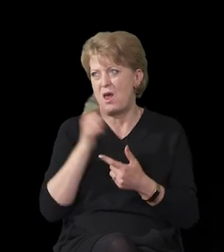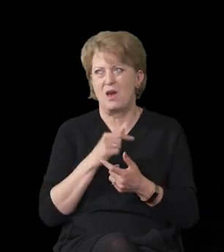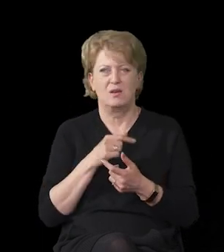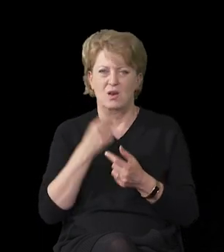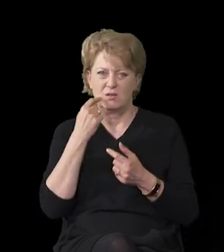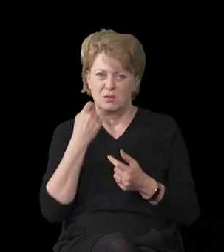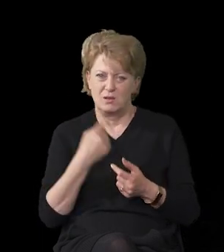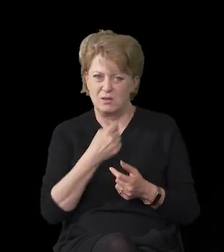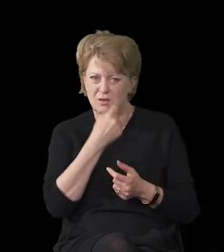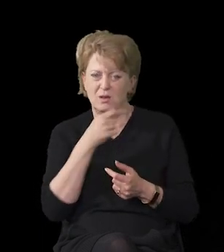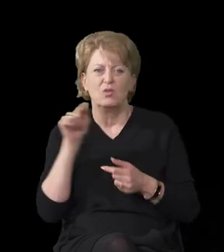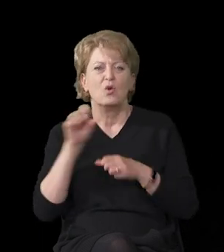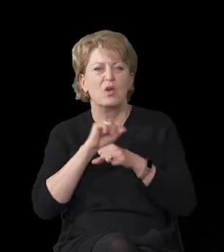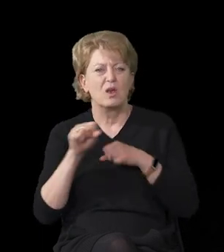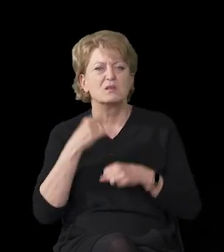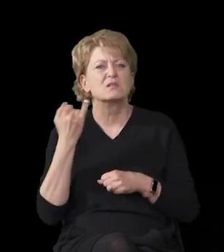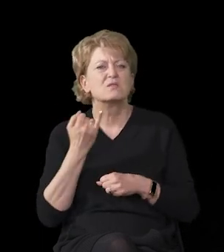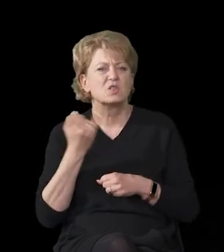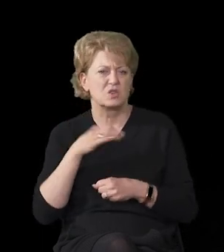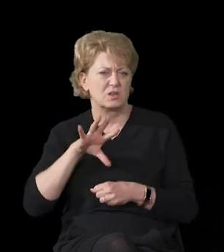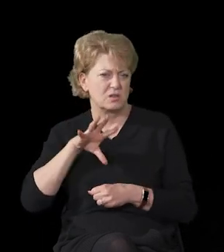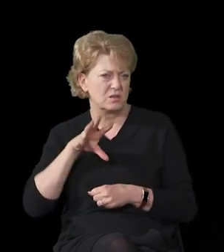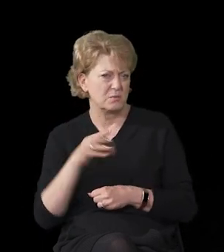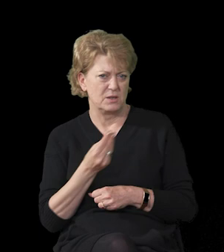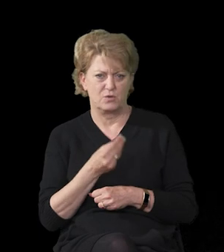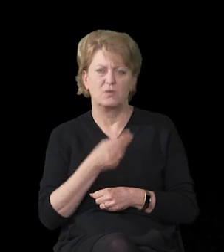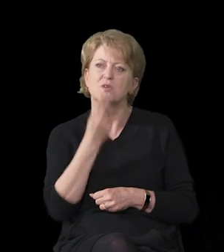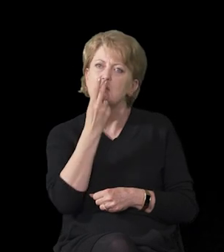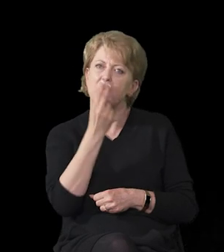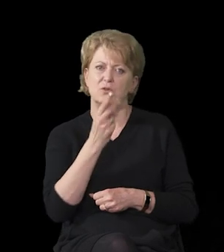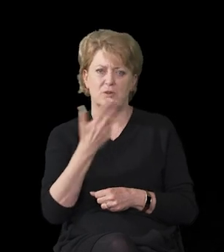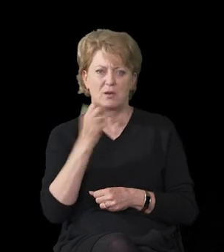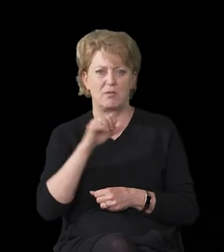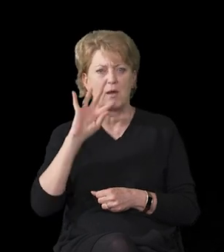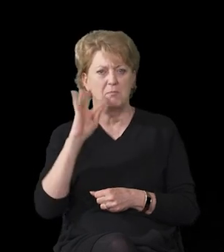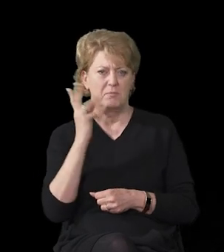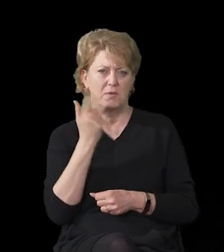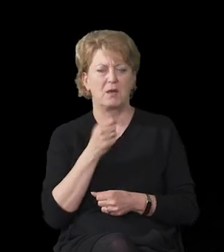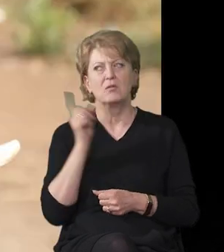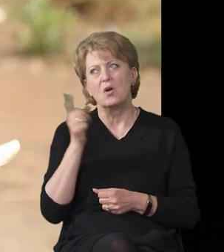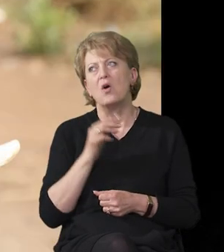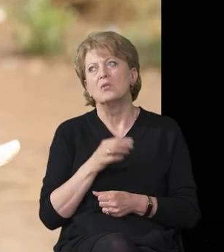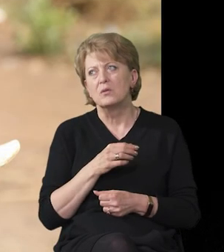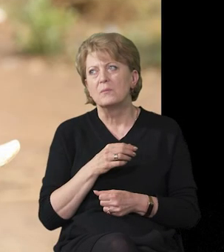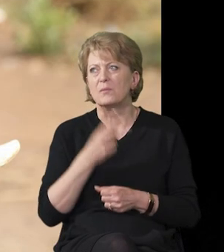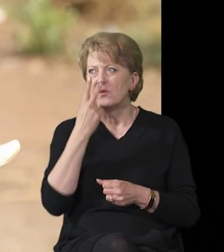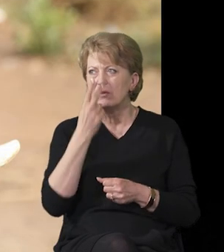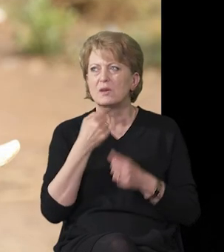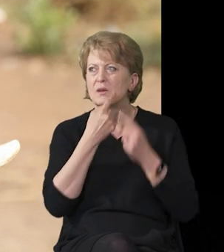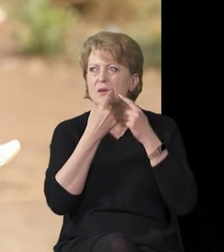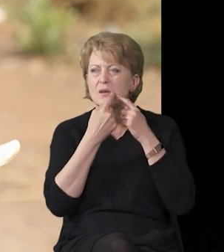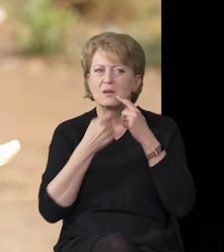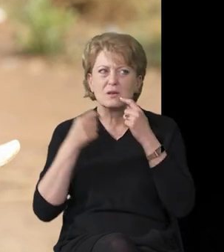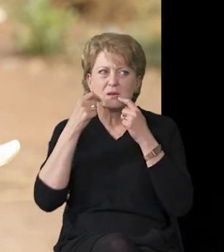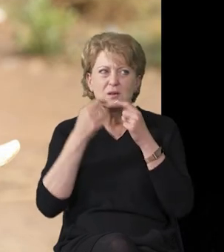to najprawdopodobniej zwyczaj bardzo specyficznego postrzegania piękna. Taką wargę kobiety